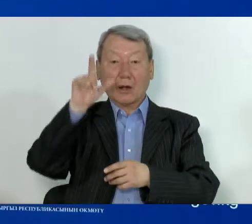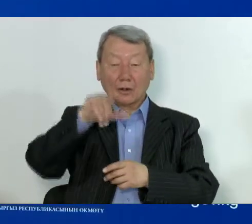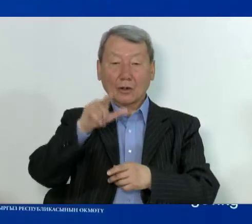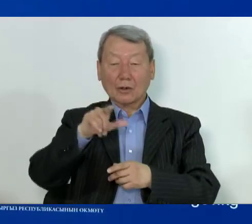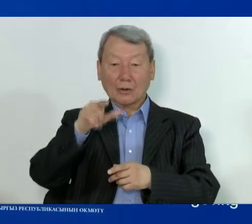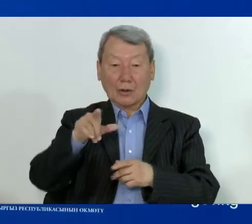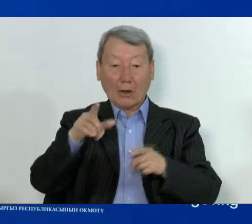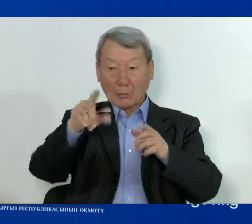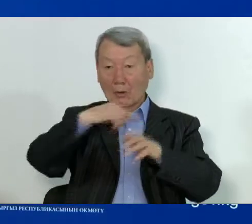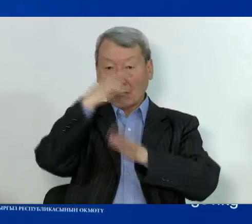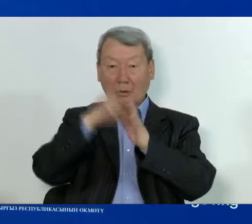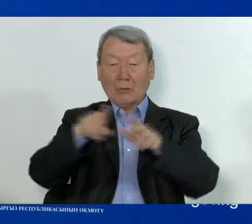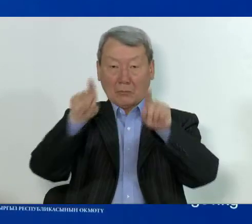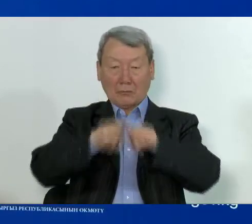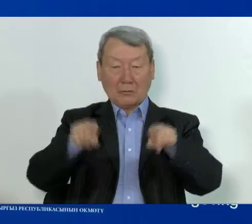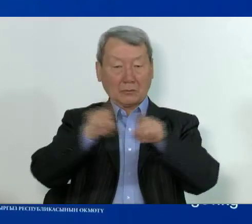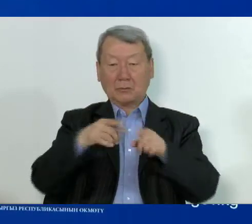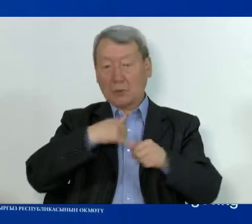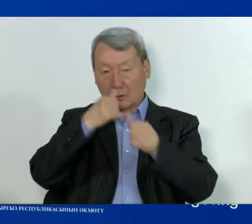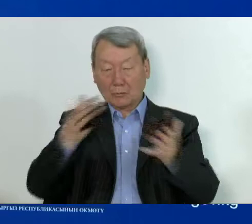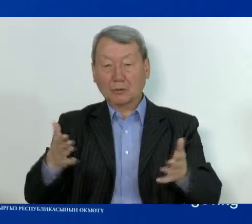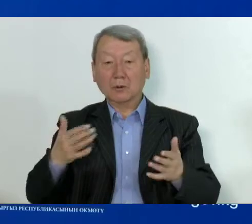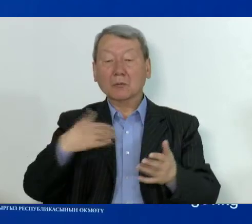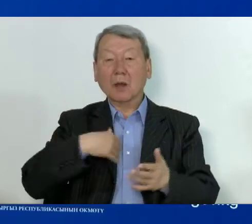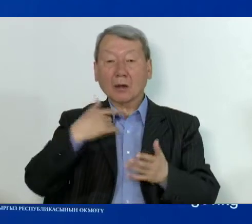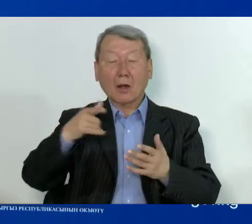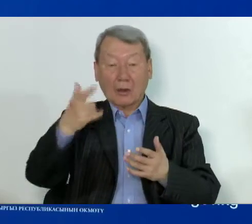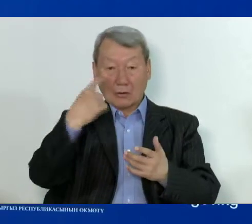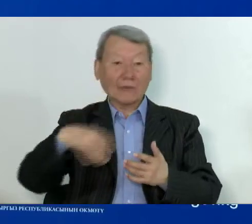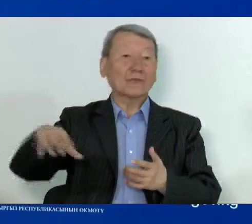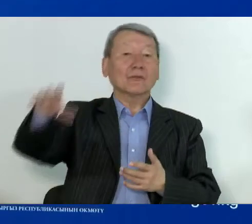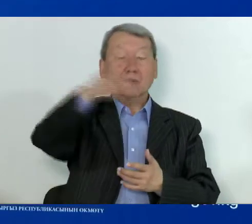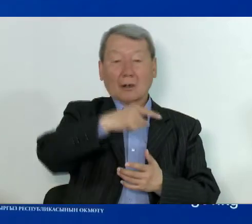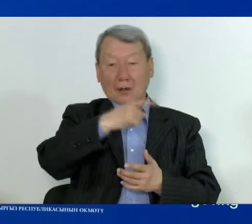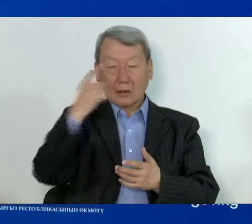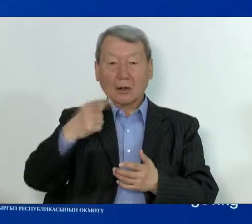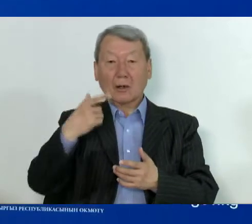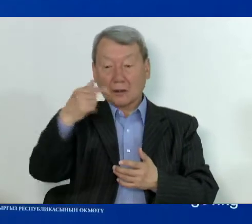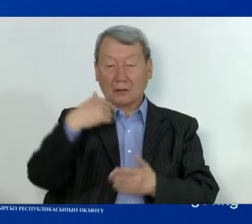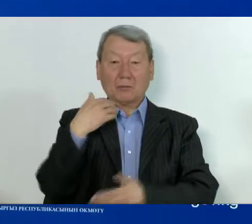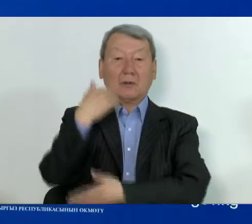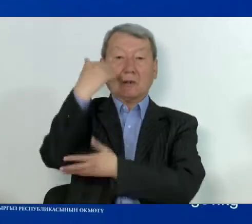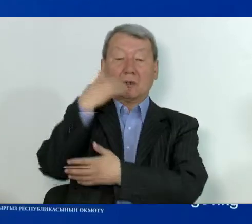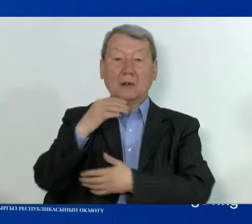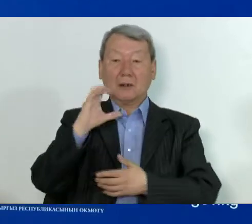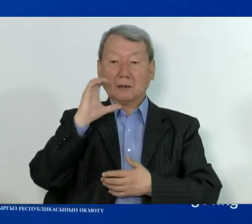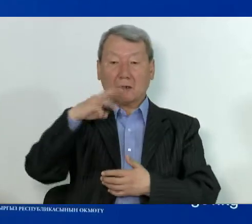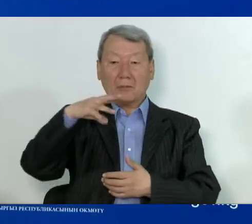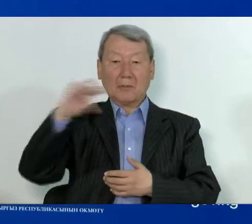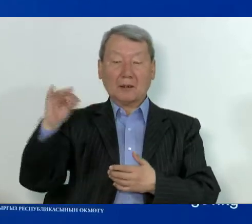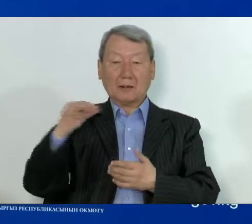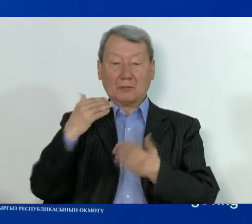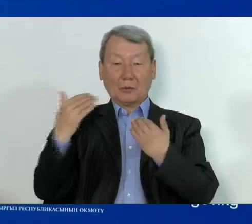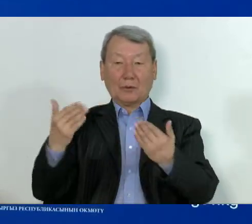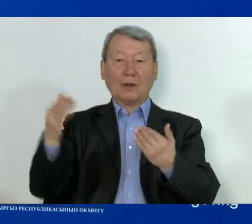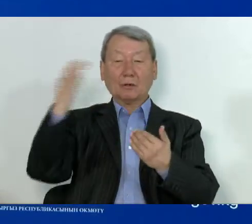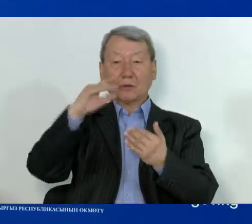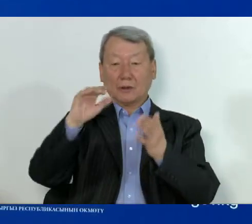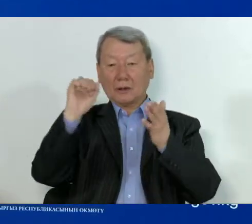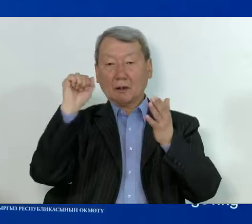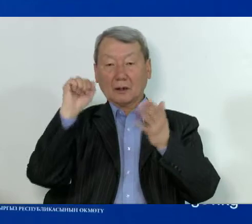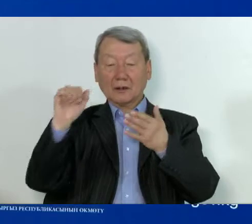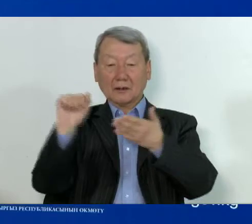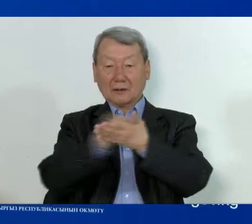отвечать на один и тот же вопрос мы не можем. Мы информируем население обо всем, и кроме того, нас поддерживают средства массовой информации,